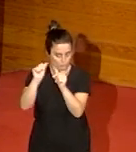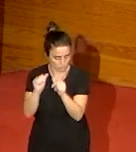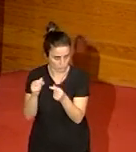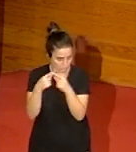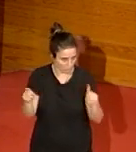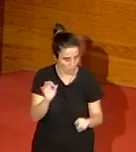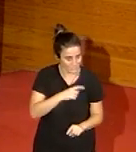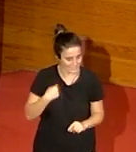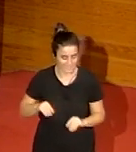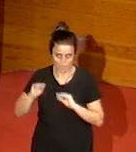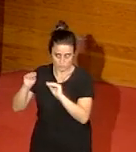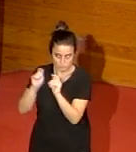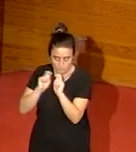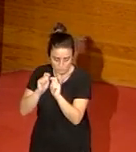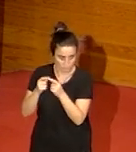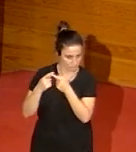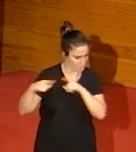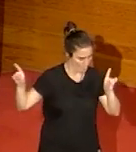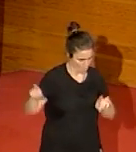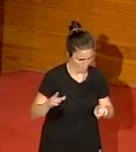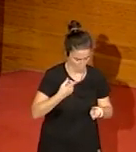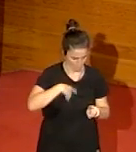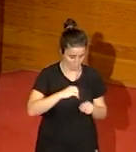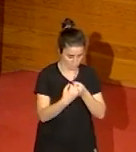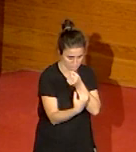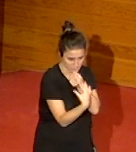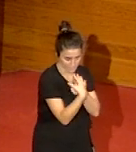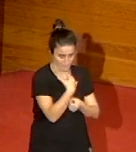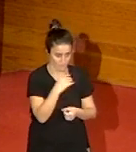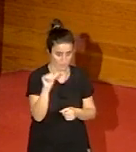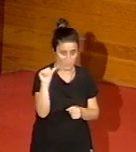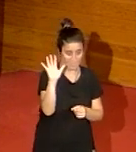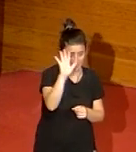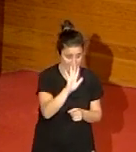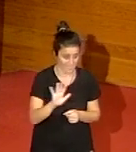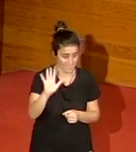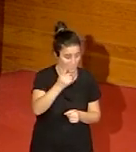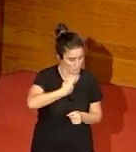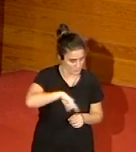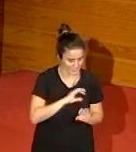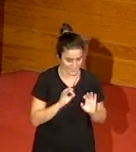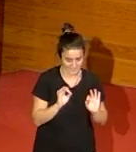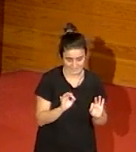denarekin. Gure influentzia mendebaldekoa da, anglosaxoia batez ere,